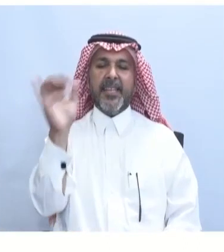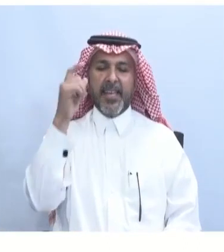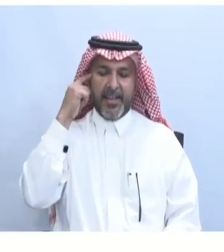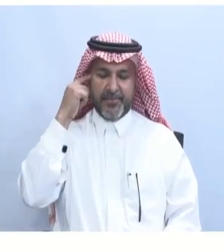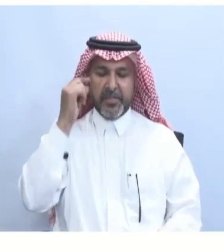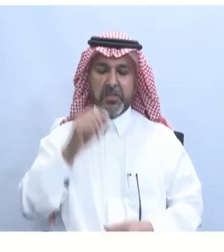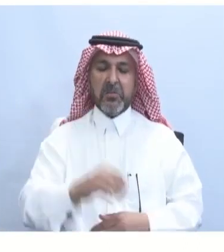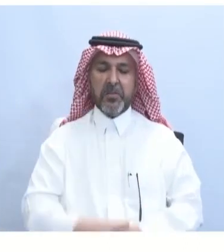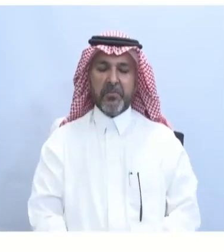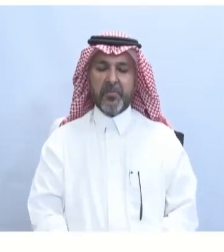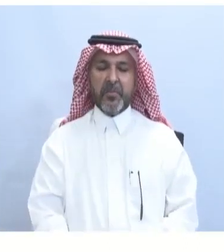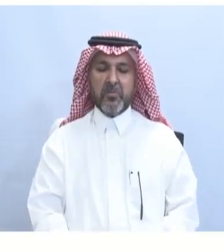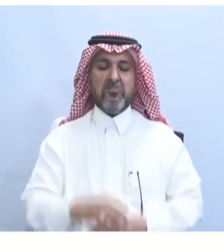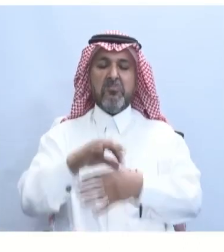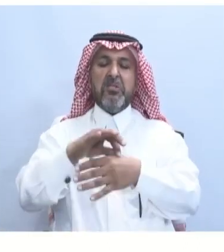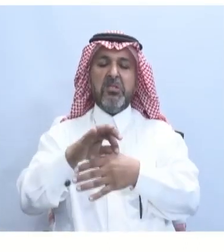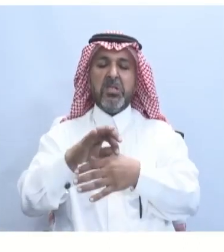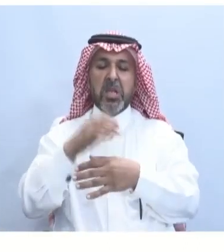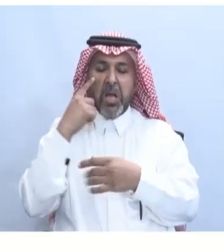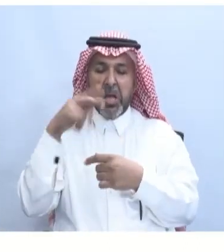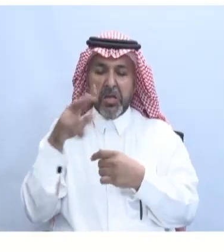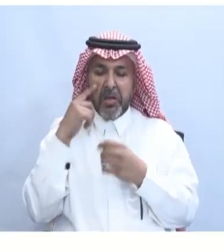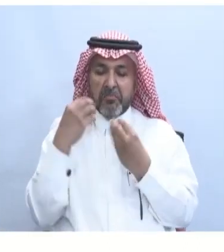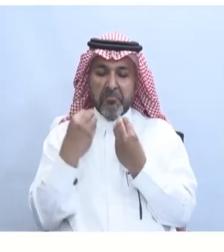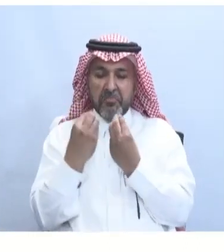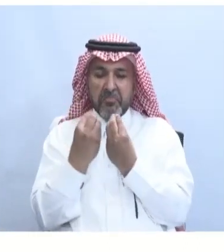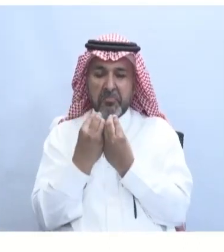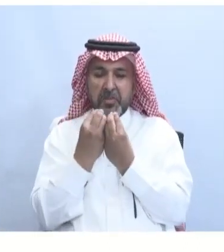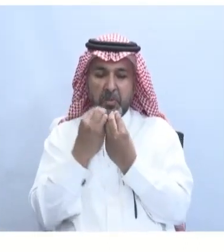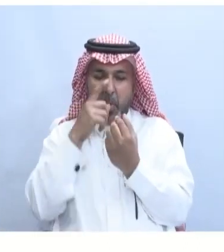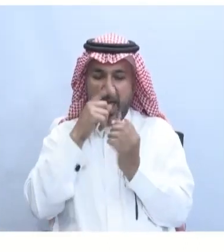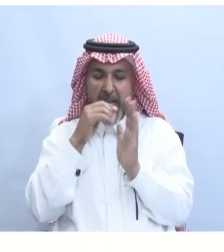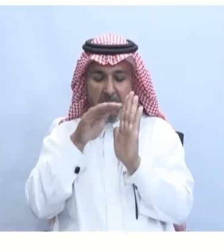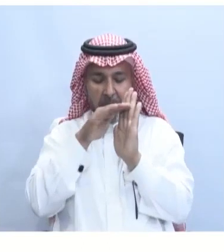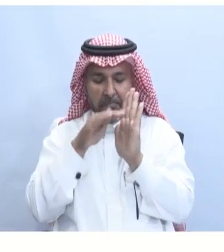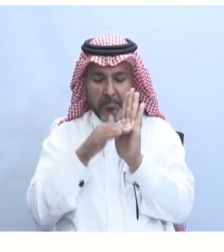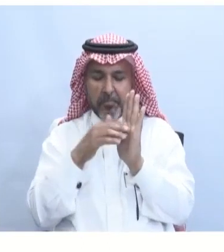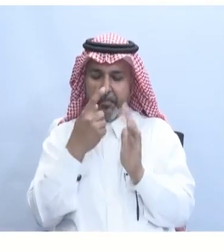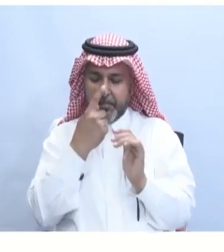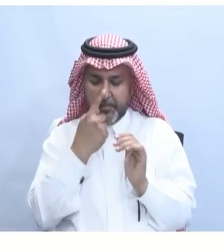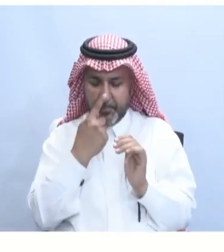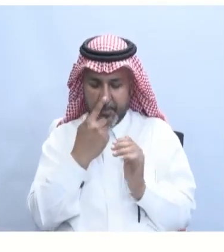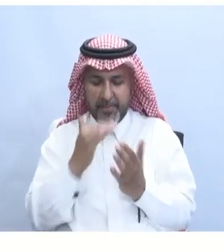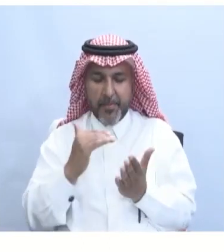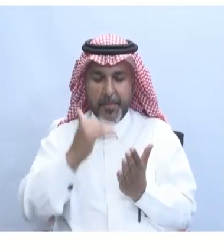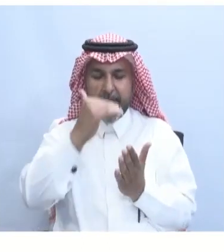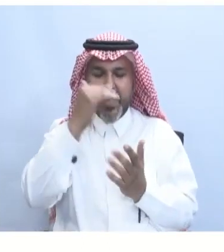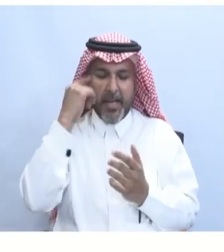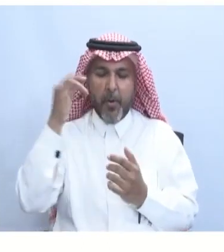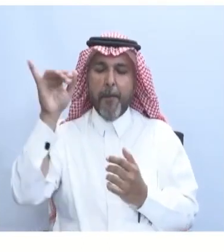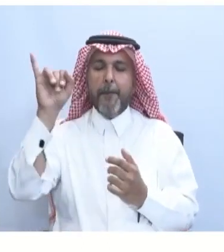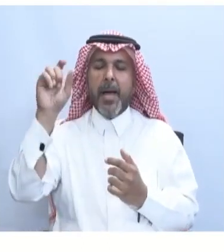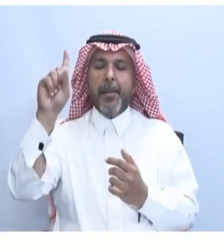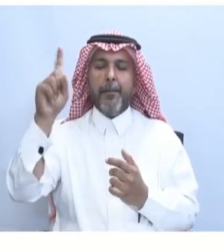الارض بشكل عام حضاره انسانيه ذات قيم ومبادئ الحضاره الاسلاميه هي